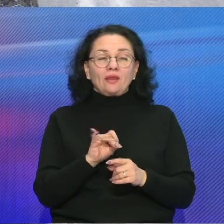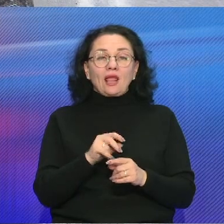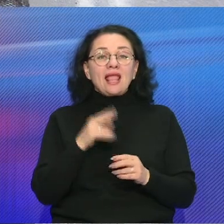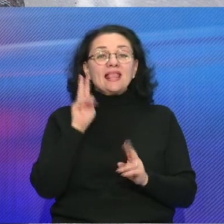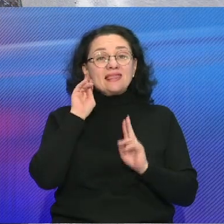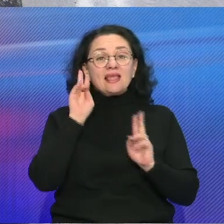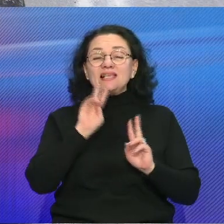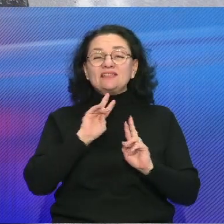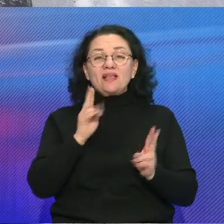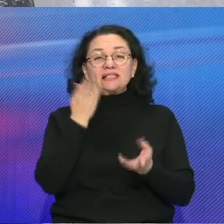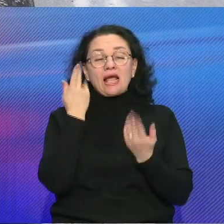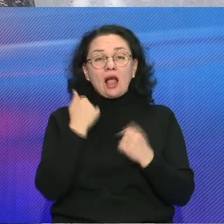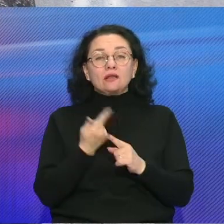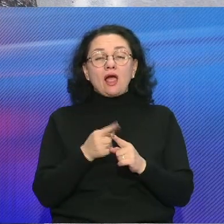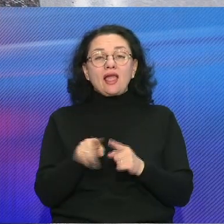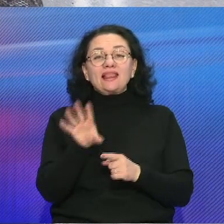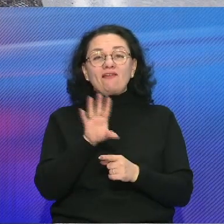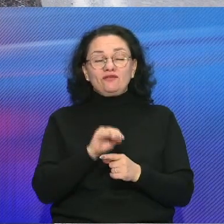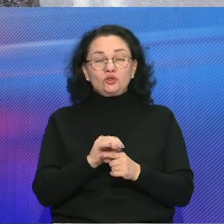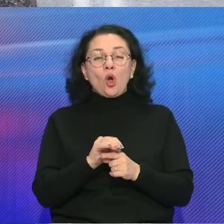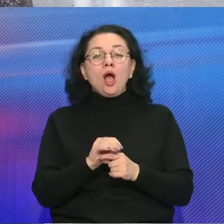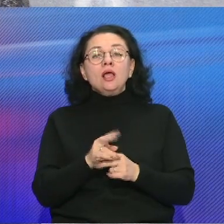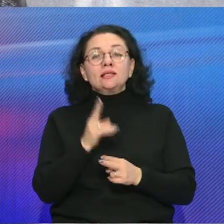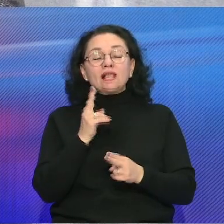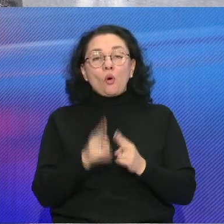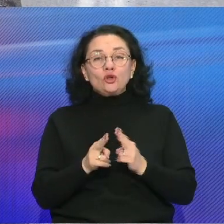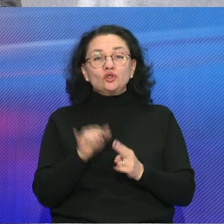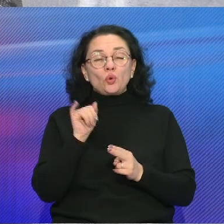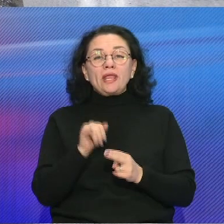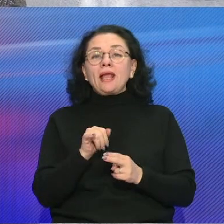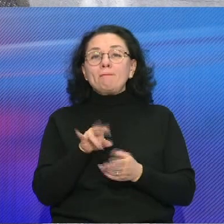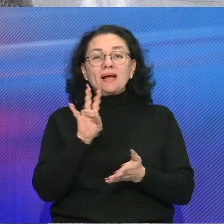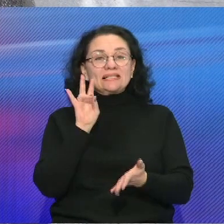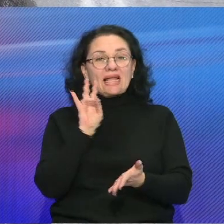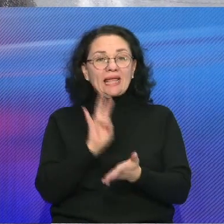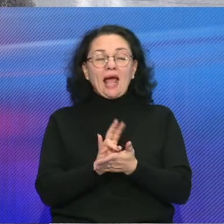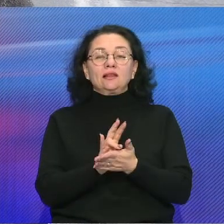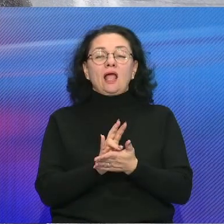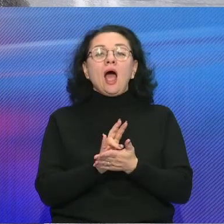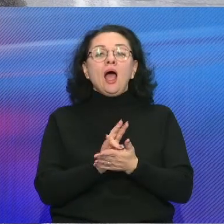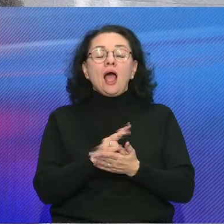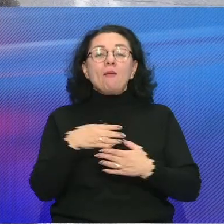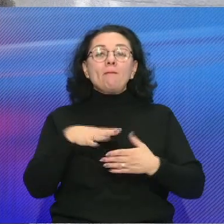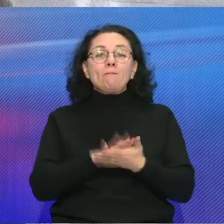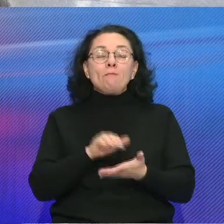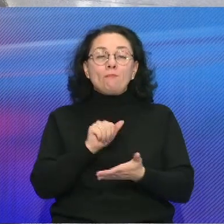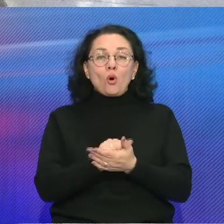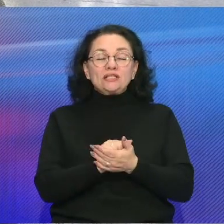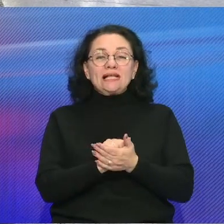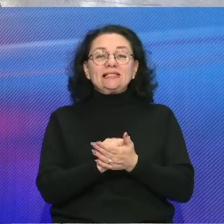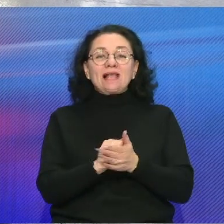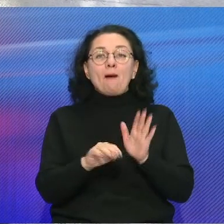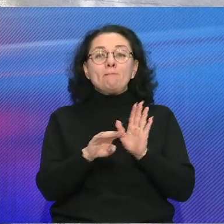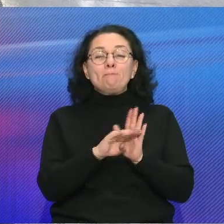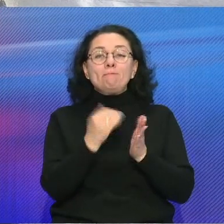неизвестно, когда кончится. У них там постоянно летят программы. Вот мы выезжали оттуда в 2 часа дня.